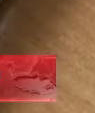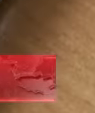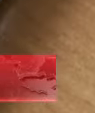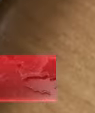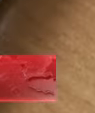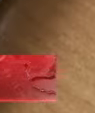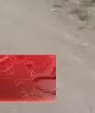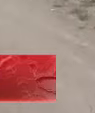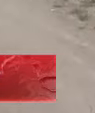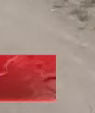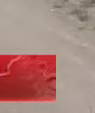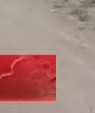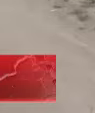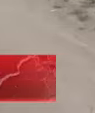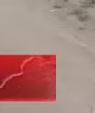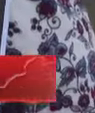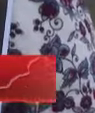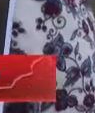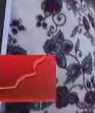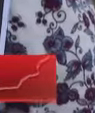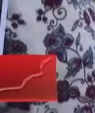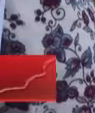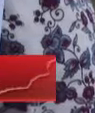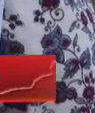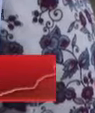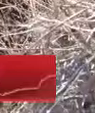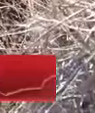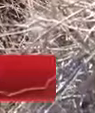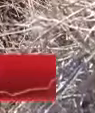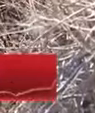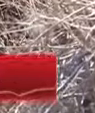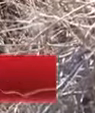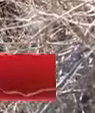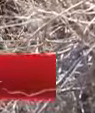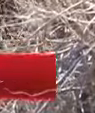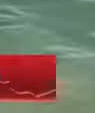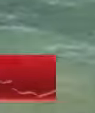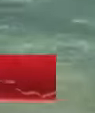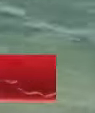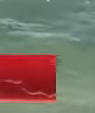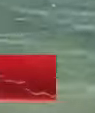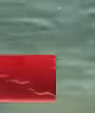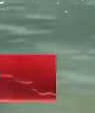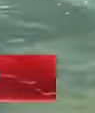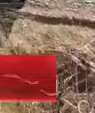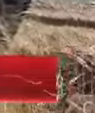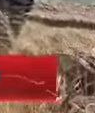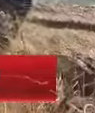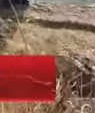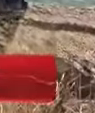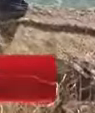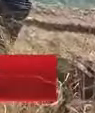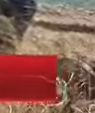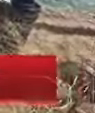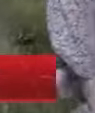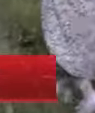Қазақстанда соңғы 5 жылда 16 мыңнан астам адамға іздеу жарияланса, соның 6 мыңнан астамының тағдыры әлі күнге дейін